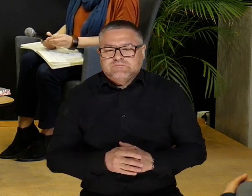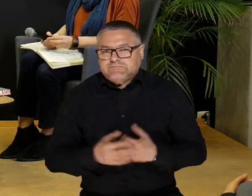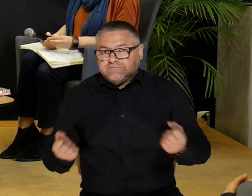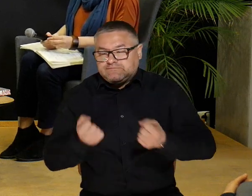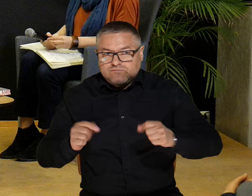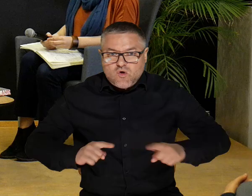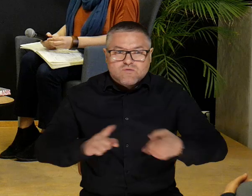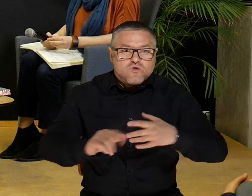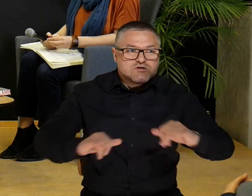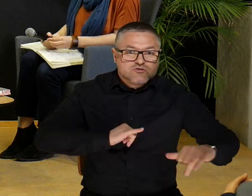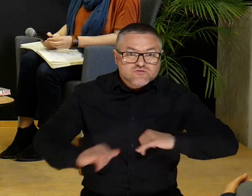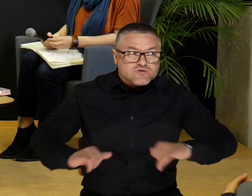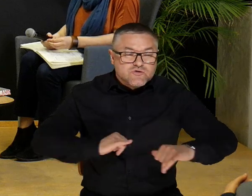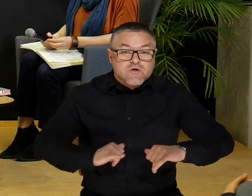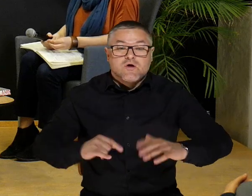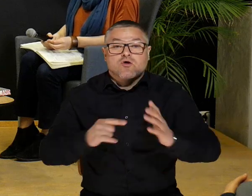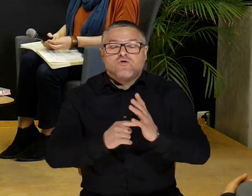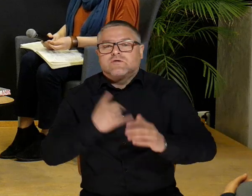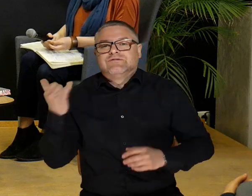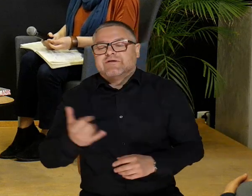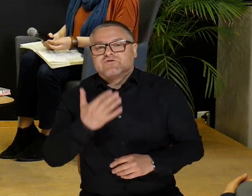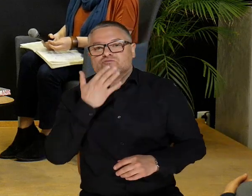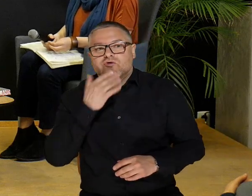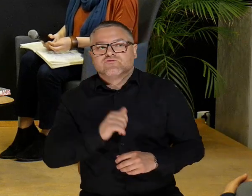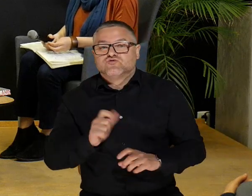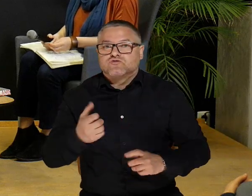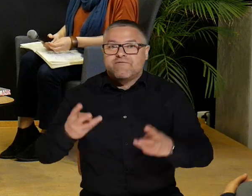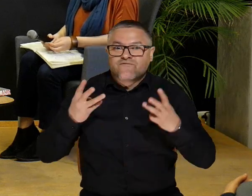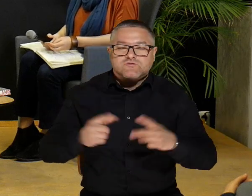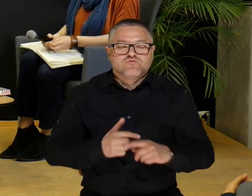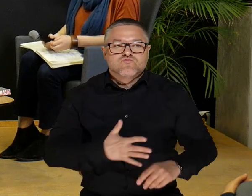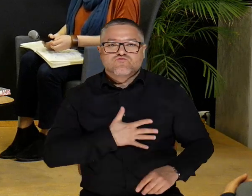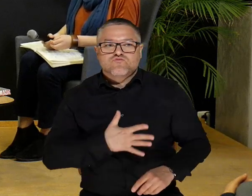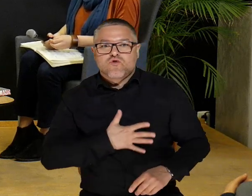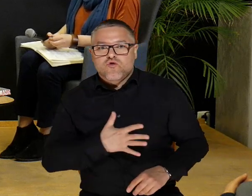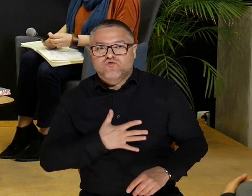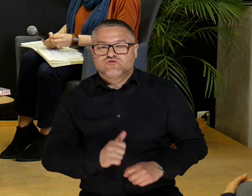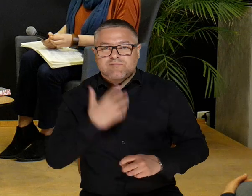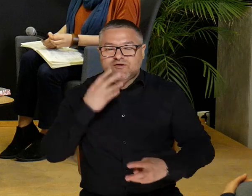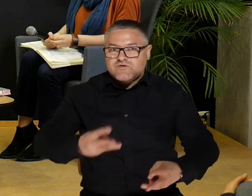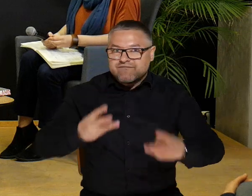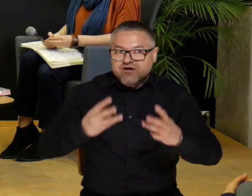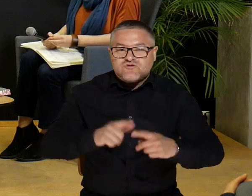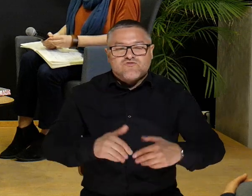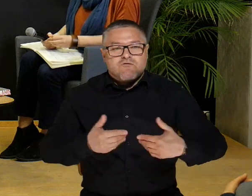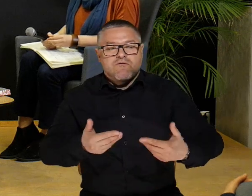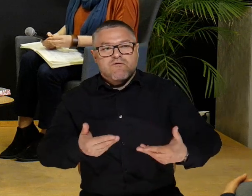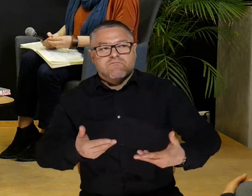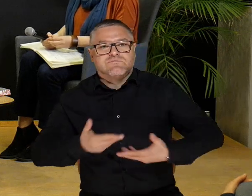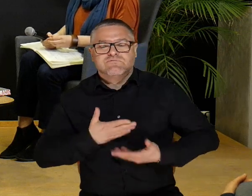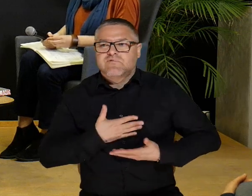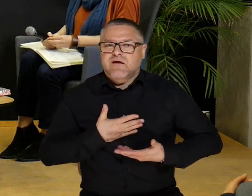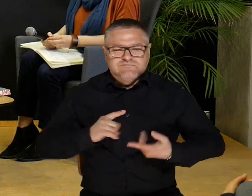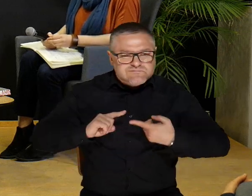aktywistami organizacji pozarządowych i tak dalej, to oni zwykle mówią, że to jest coś takiego ważnego, że mają poczucie, że było coś istotnego, to daje im